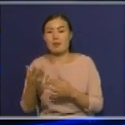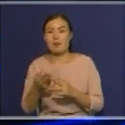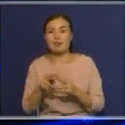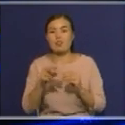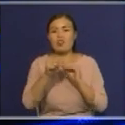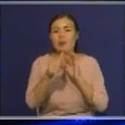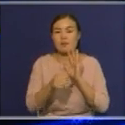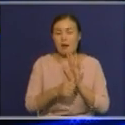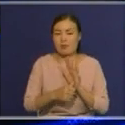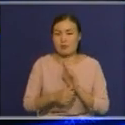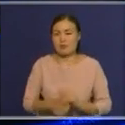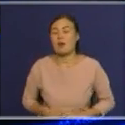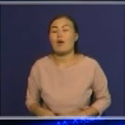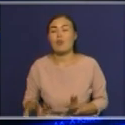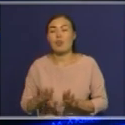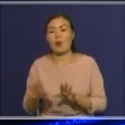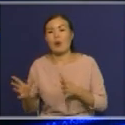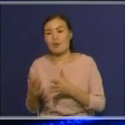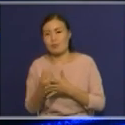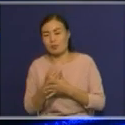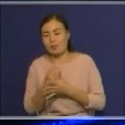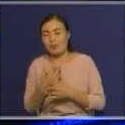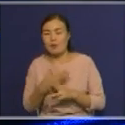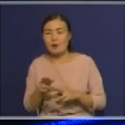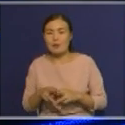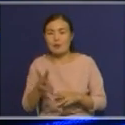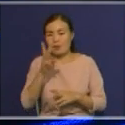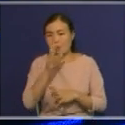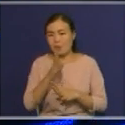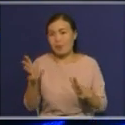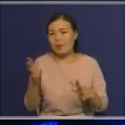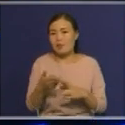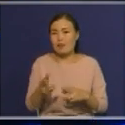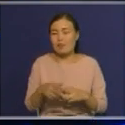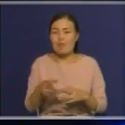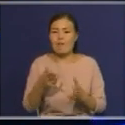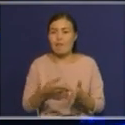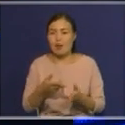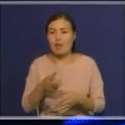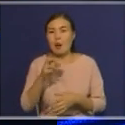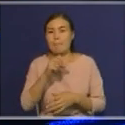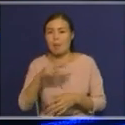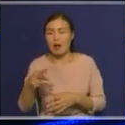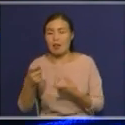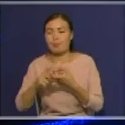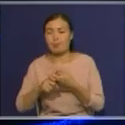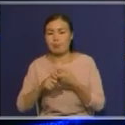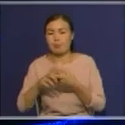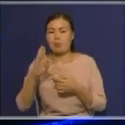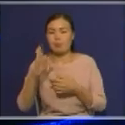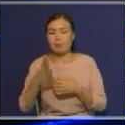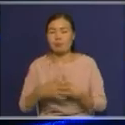16 такой результат благодаря новой системе начисления заработной платы основанной на факторах и балах все подробности у моих коллег